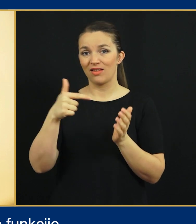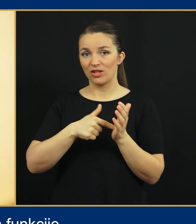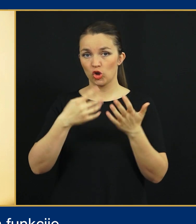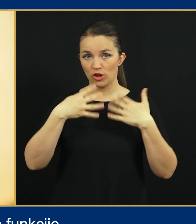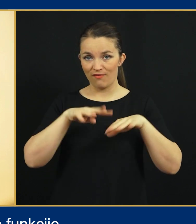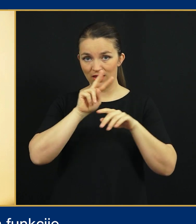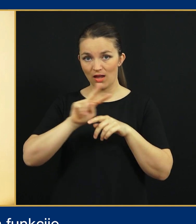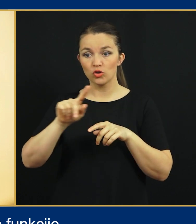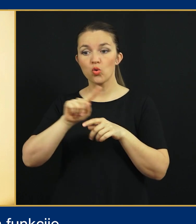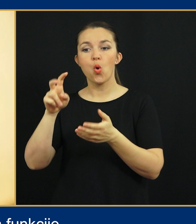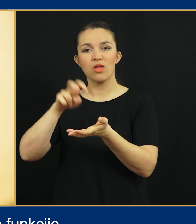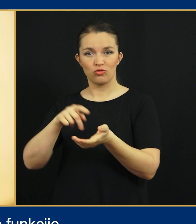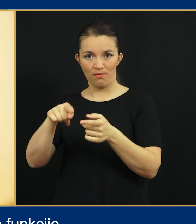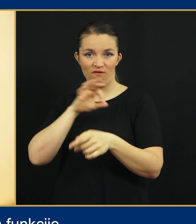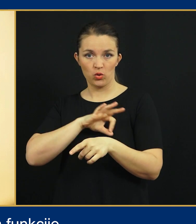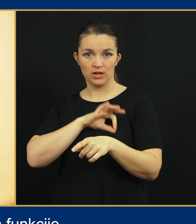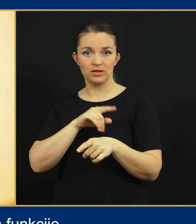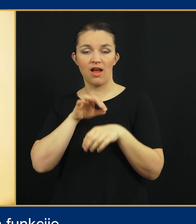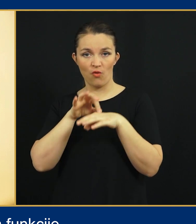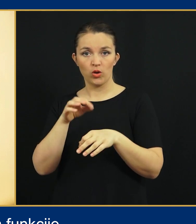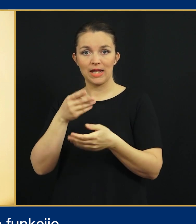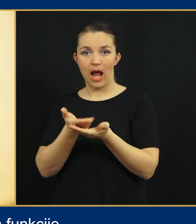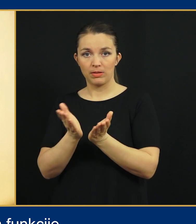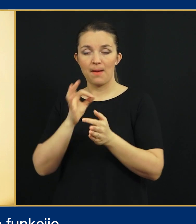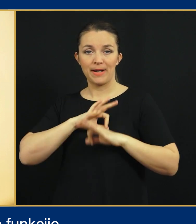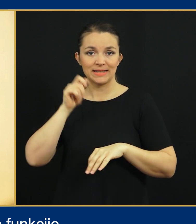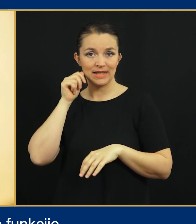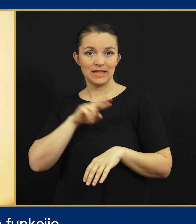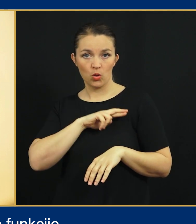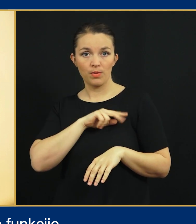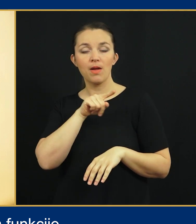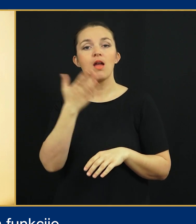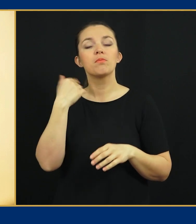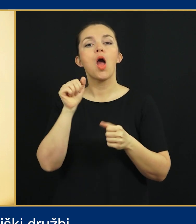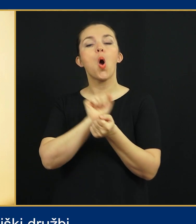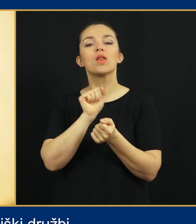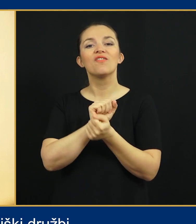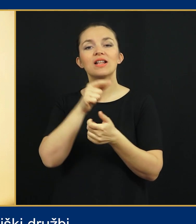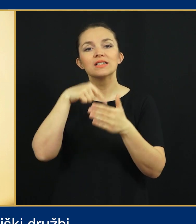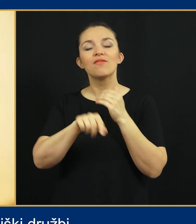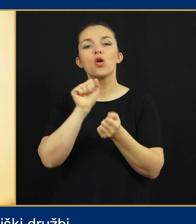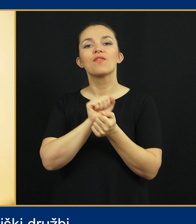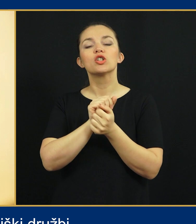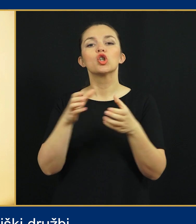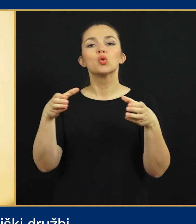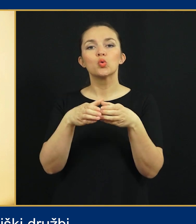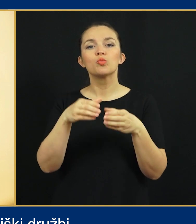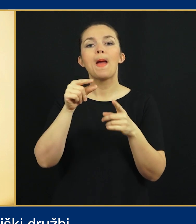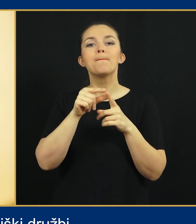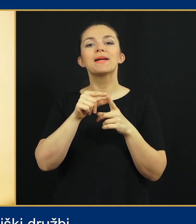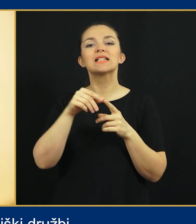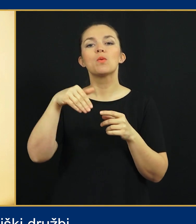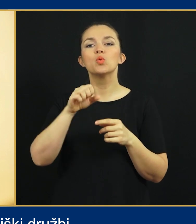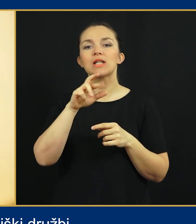leta 2019 do nastopa funkcije vodje kabineta predsednice republike je bila odvetnica v odvetniški